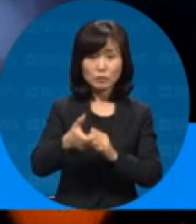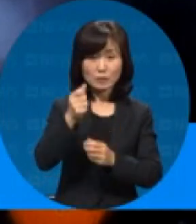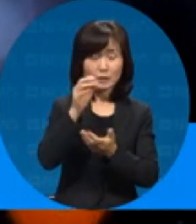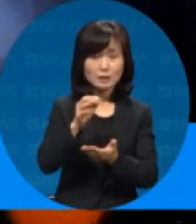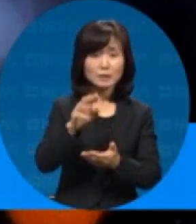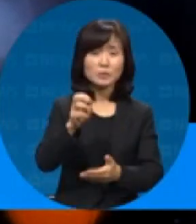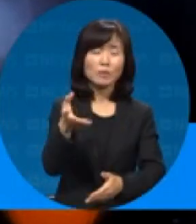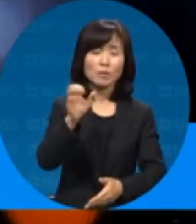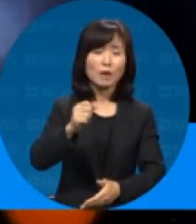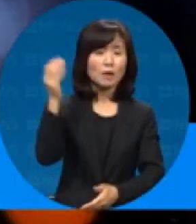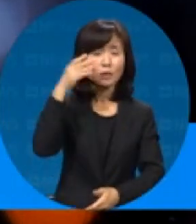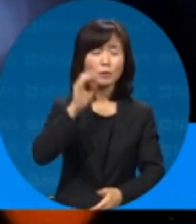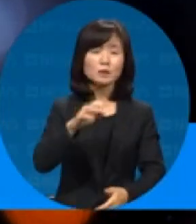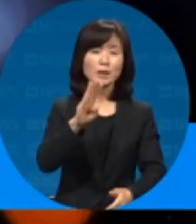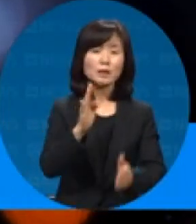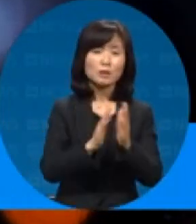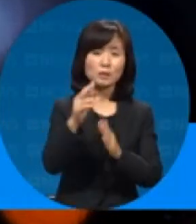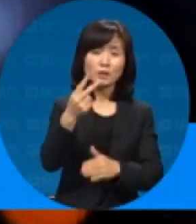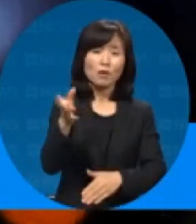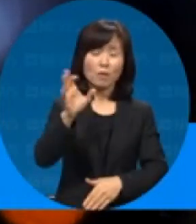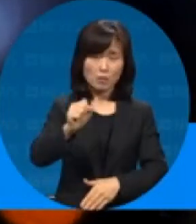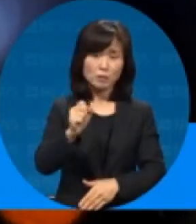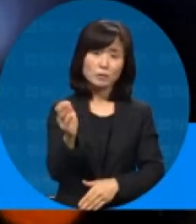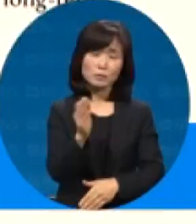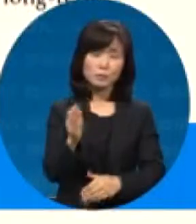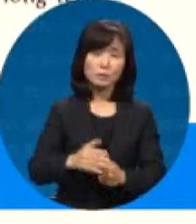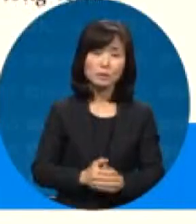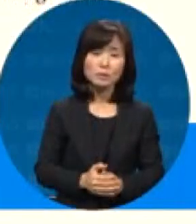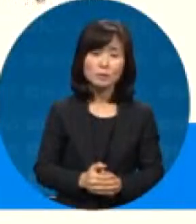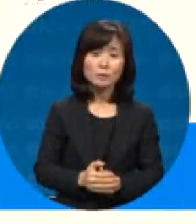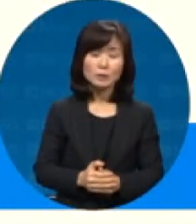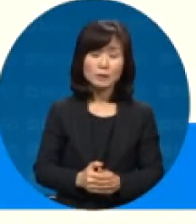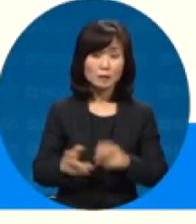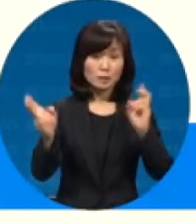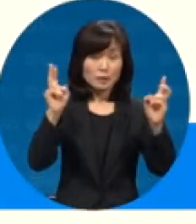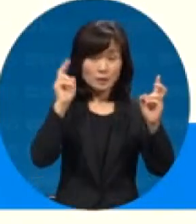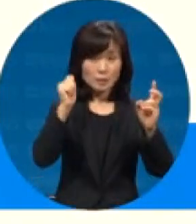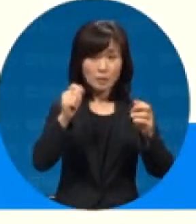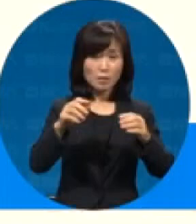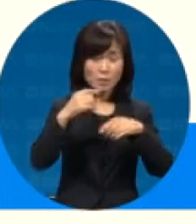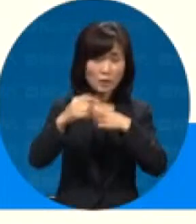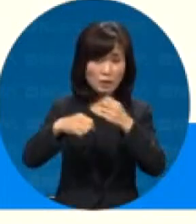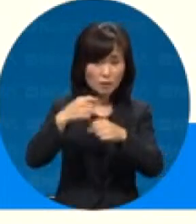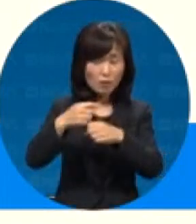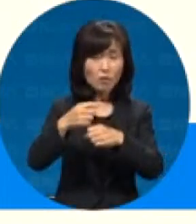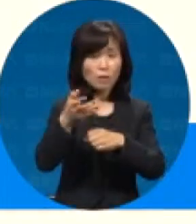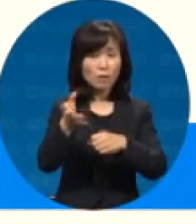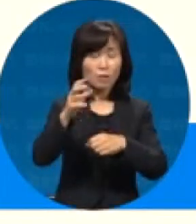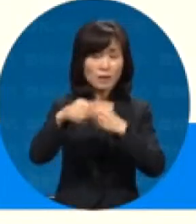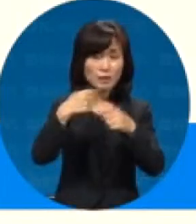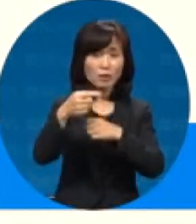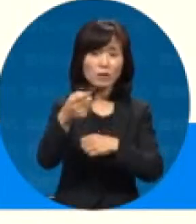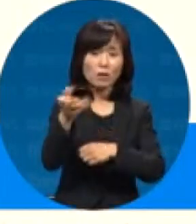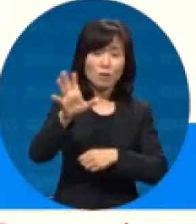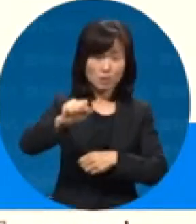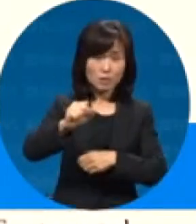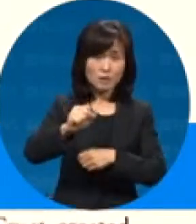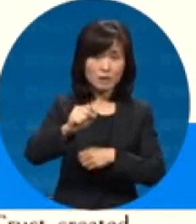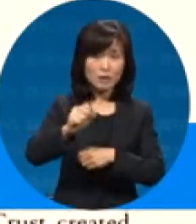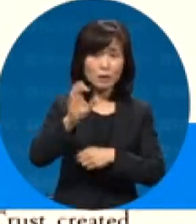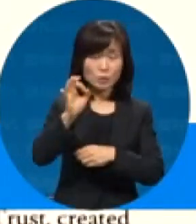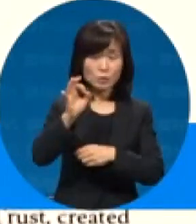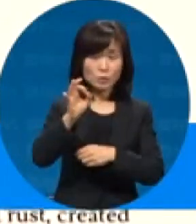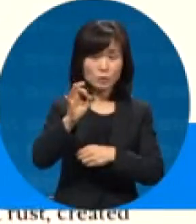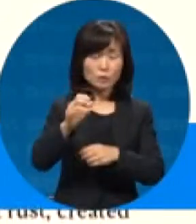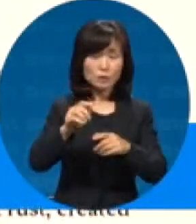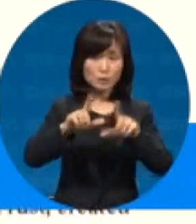돈으로 약 4조 2천억 원에 달하는 것으로 평가됩니다. 시나드 일가는 매년 1억 달러에 달하는 파타고니아의 수익도 전액